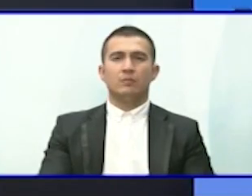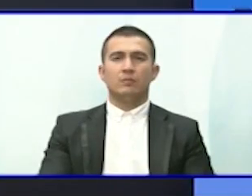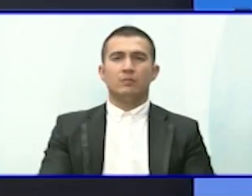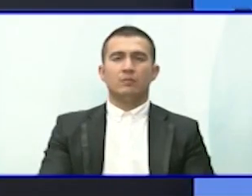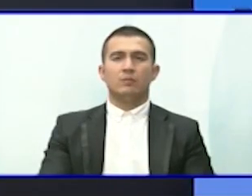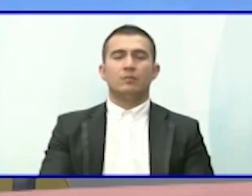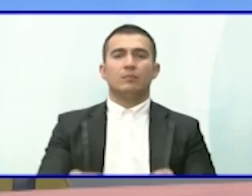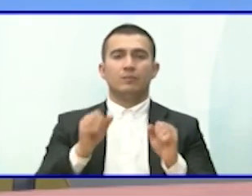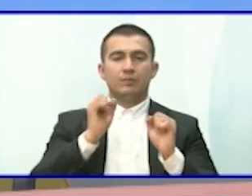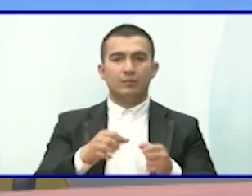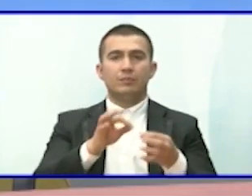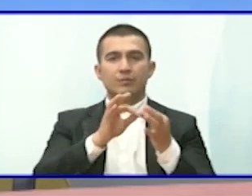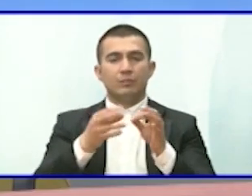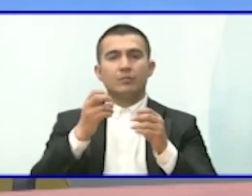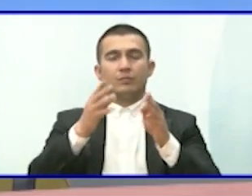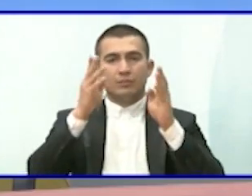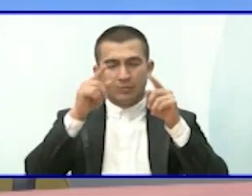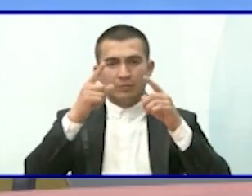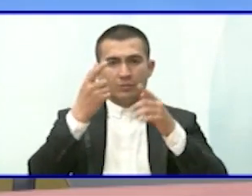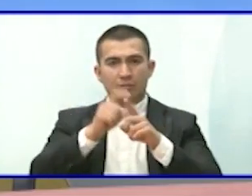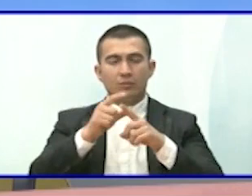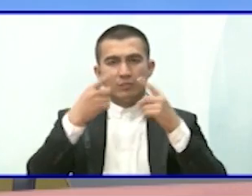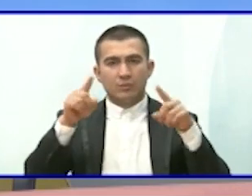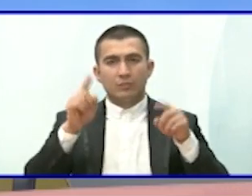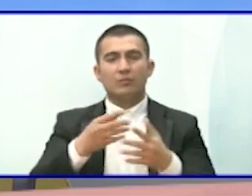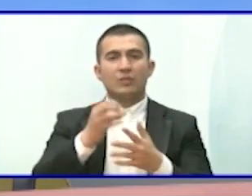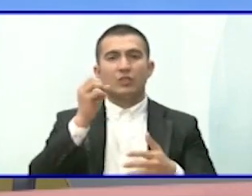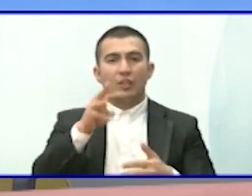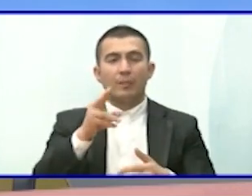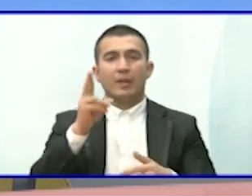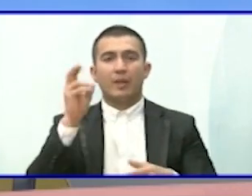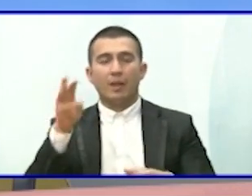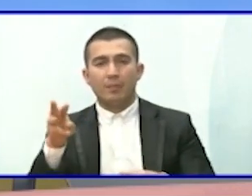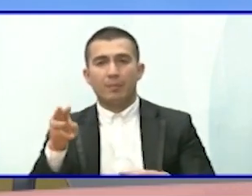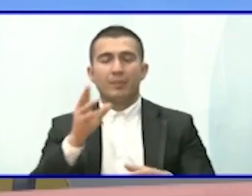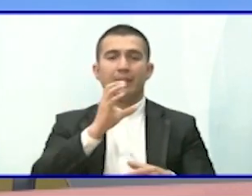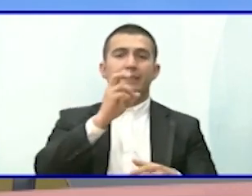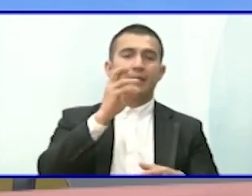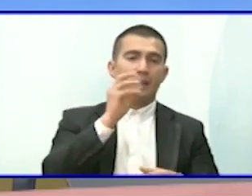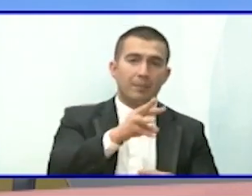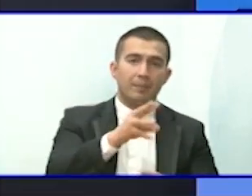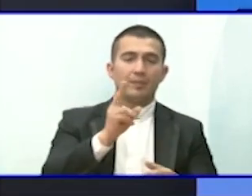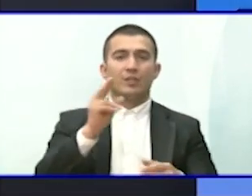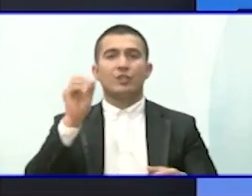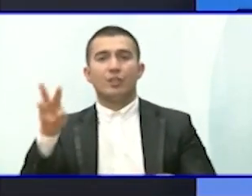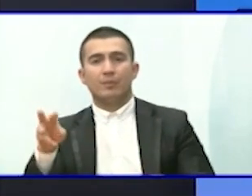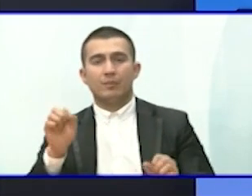творительный падеж чем тем с кем все